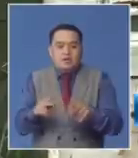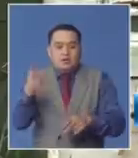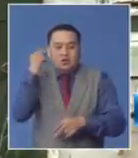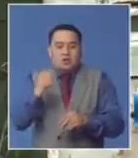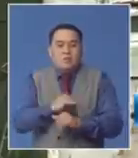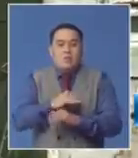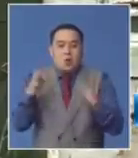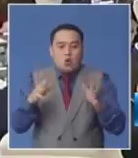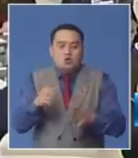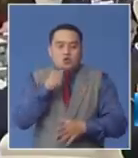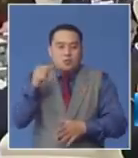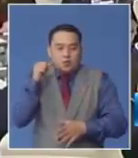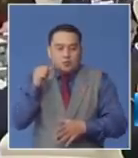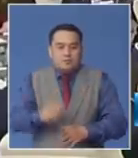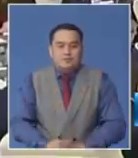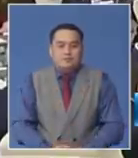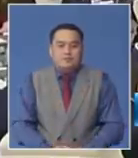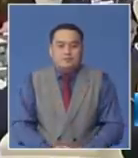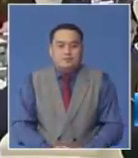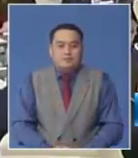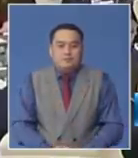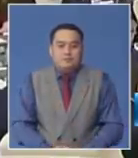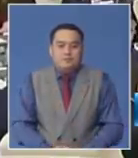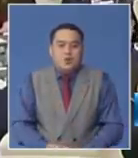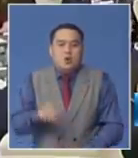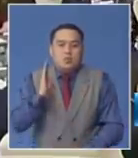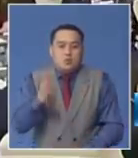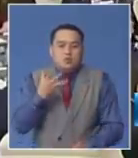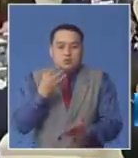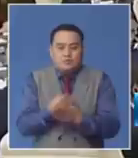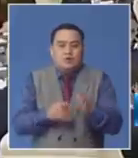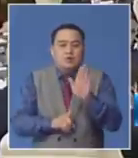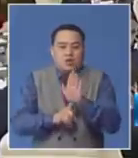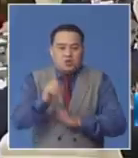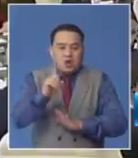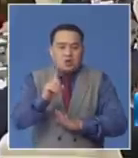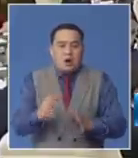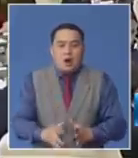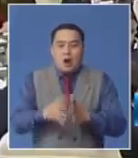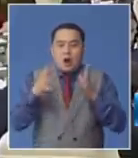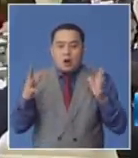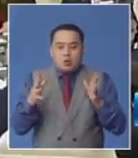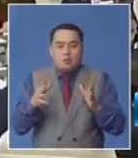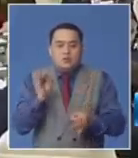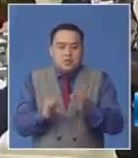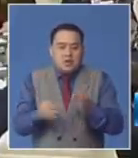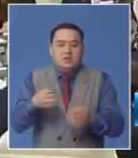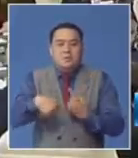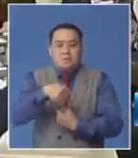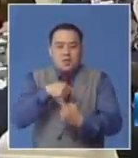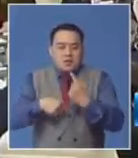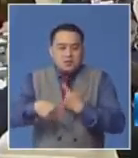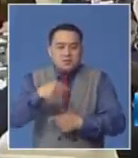в два раза чем за прошлый год оттуда путь иметь свое начало огромные средние малый бизнес